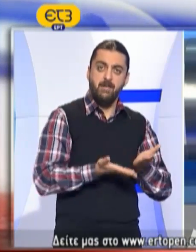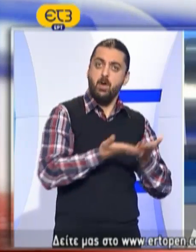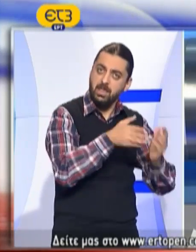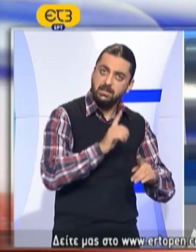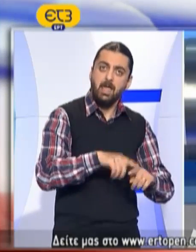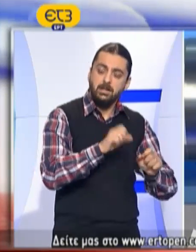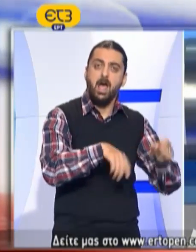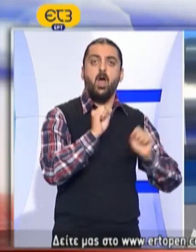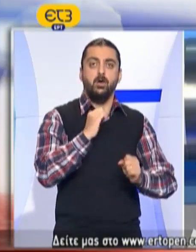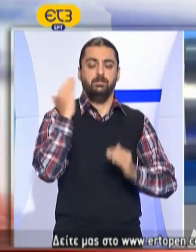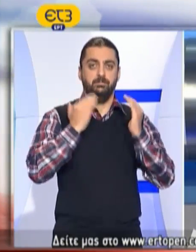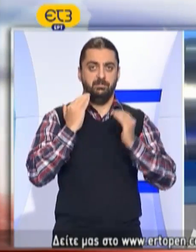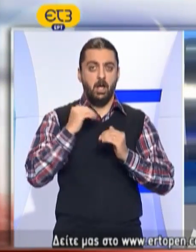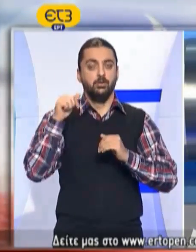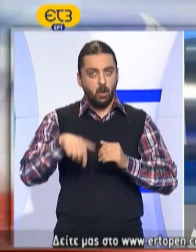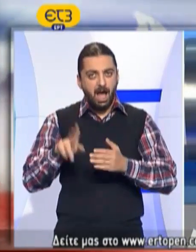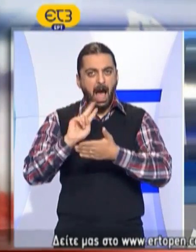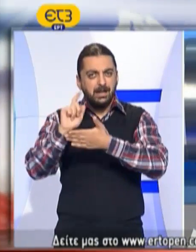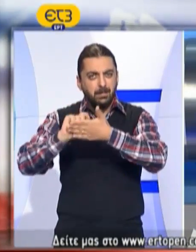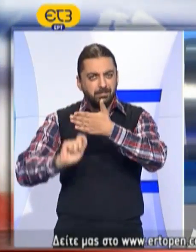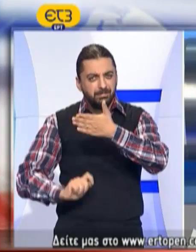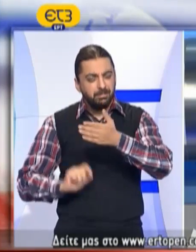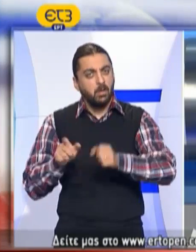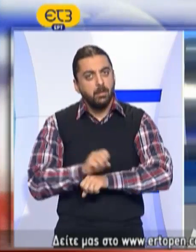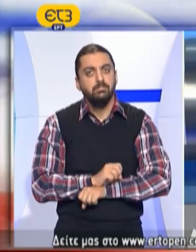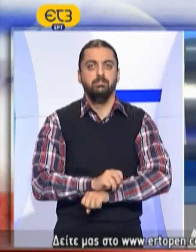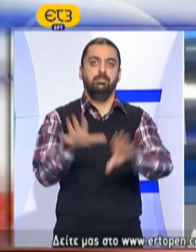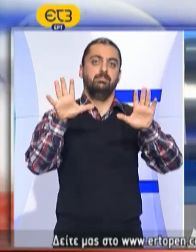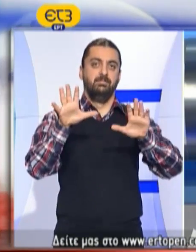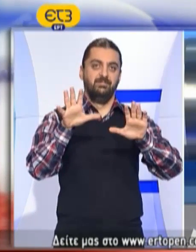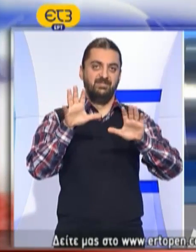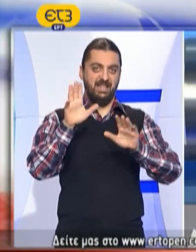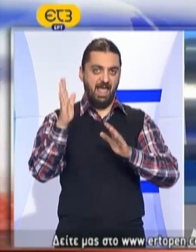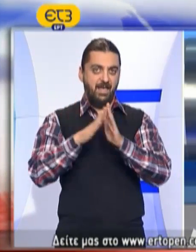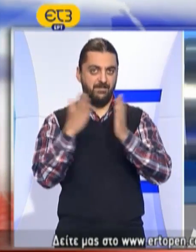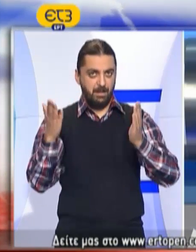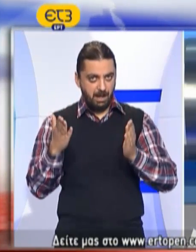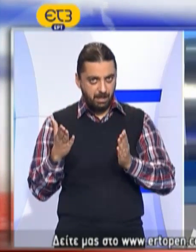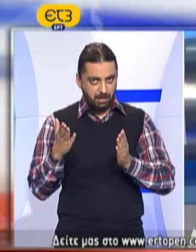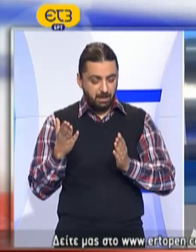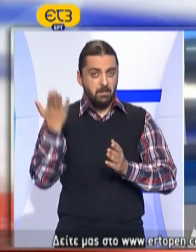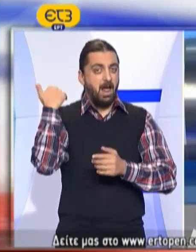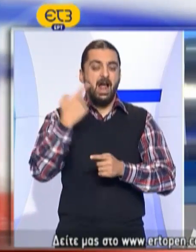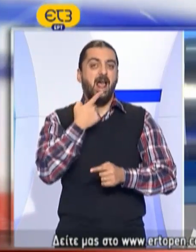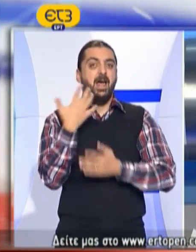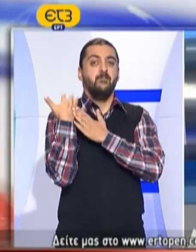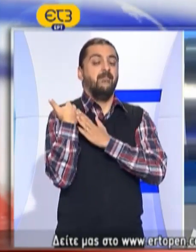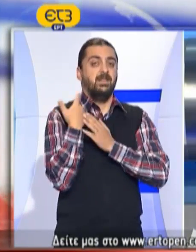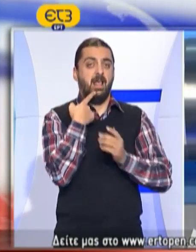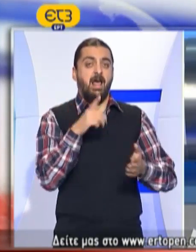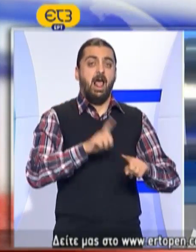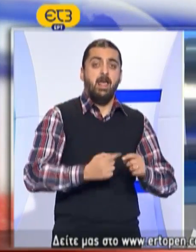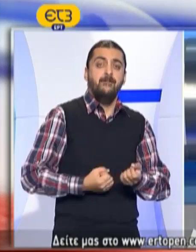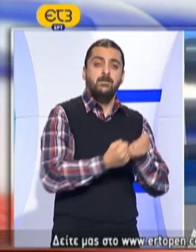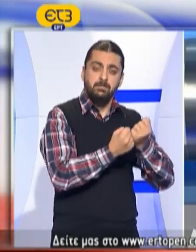που φέρνει στο φως της δημοσιότητας η Wall Street Journal και τα οποία διαψεύδουν τις επίσημες δηλώσεις αξιωματούχων. Τα νέα στοιχεία αποκαλύπτονται ενώ